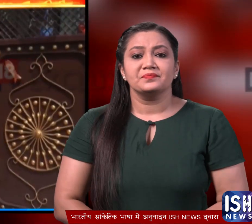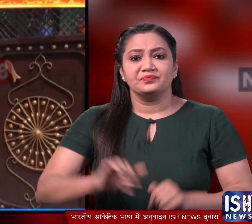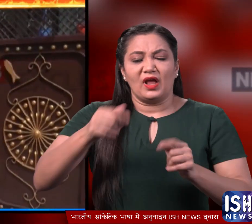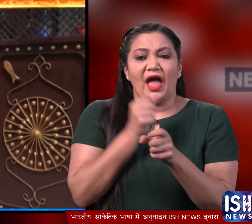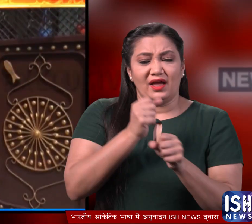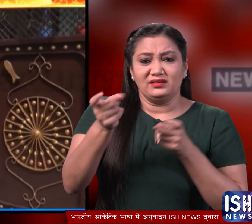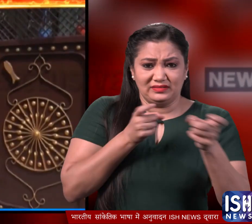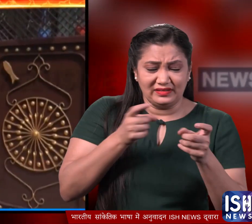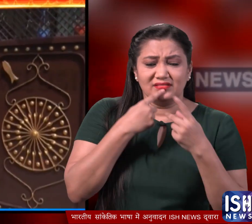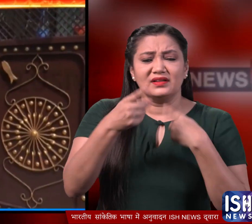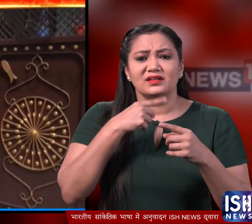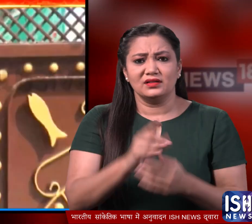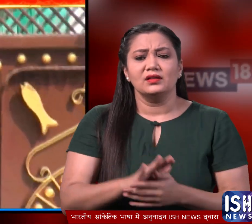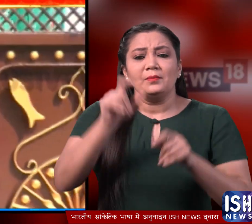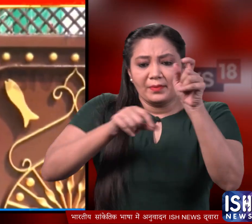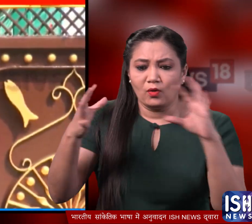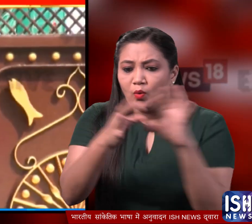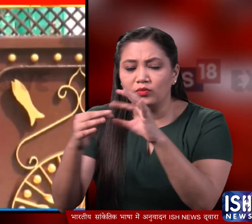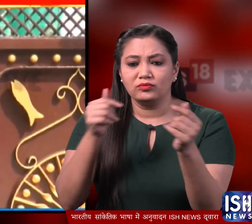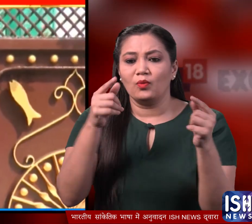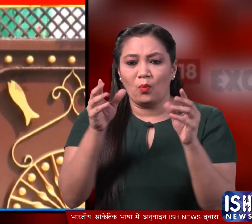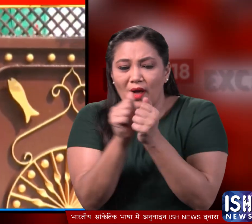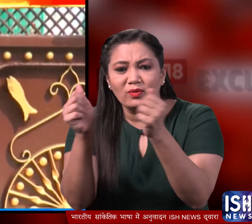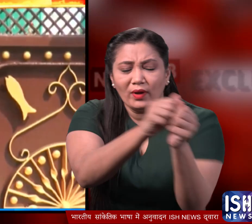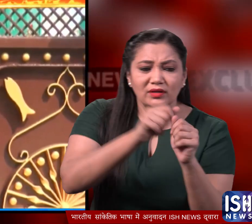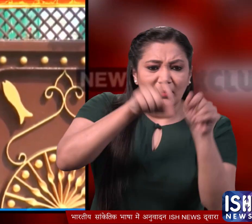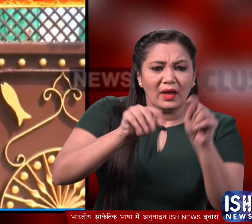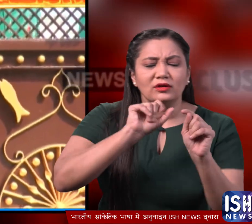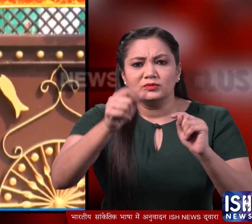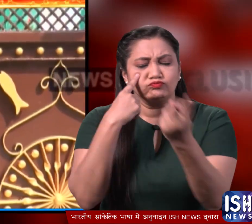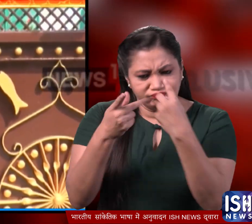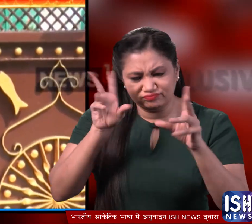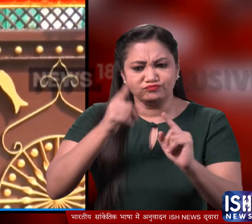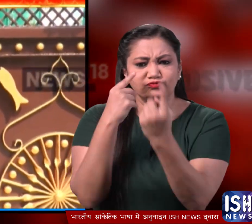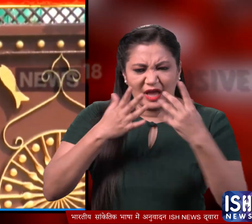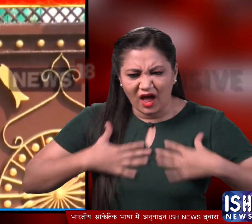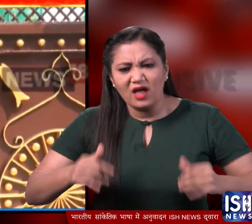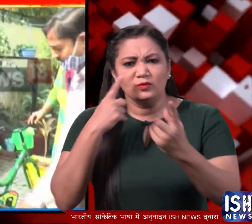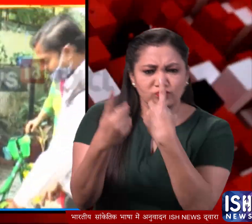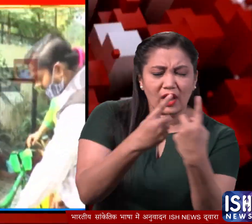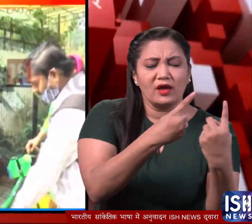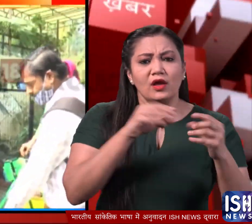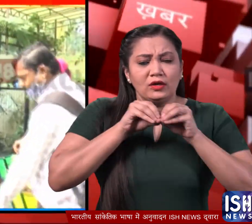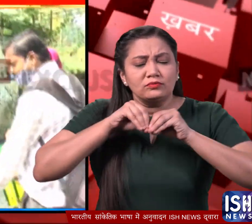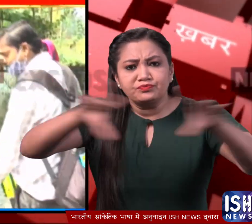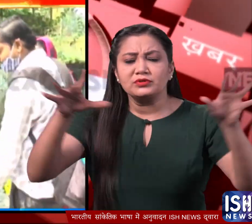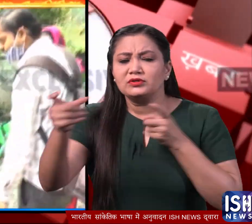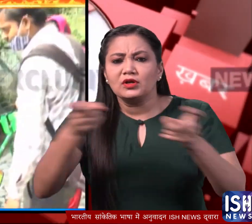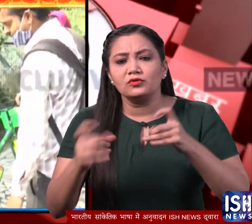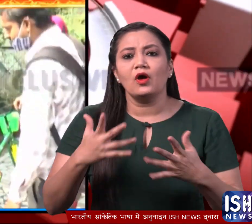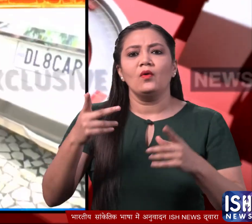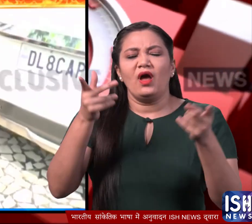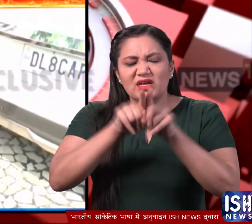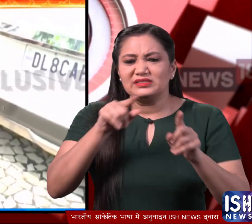پرشاسن کی طرف سے دعویٰ کیا گیا کہ مریضوں کے سمپرک میں آئے سبھی لوگوں کی جانکاری جھٹا کر ضروری قدم اٹھائے جائیں گے حالانکہ اسے پھیلنے سے